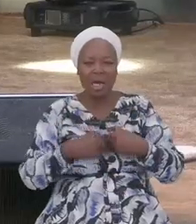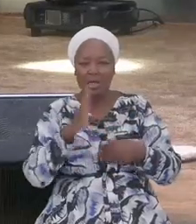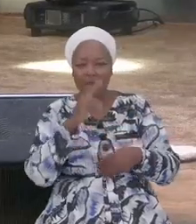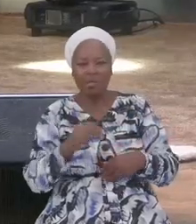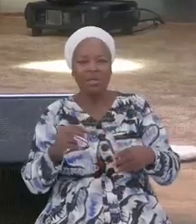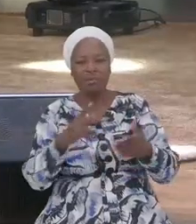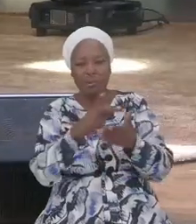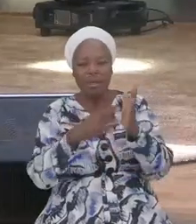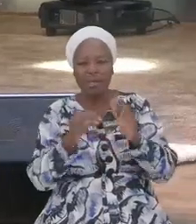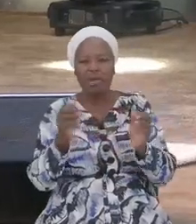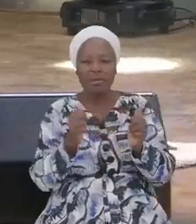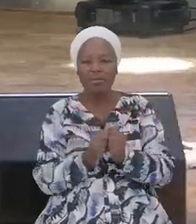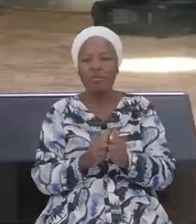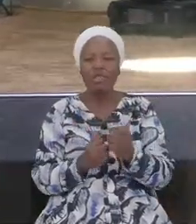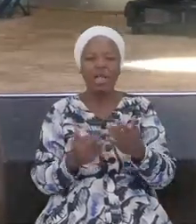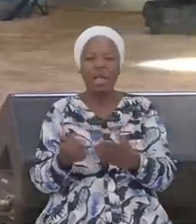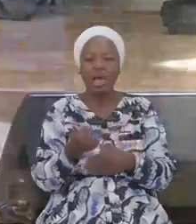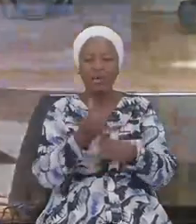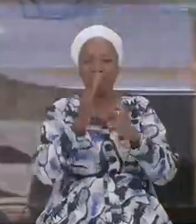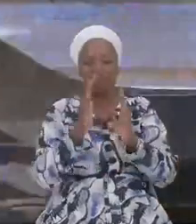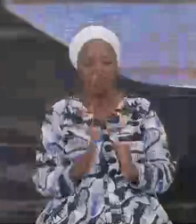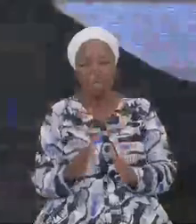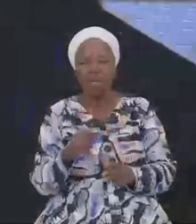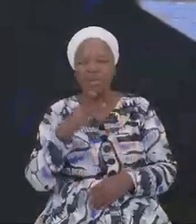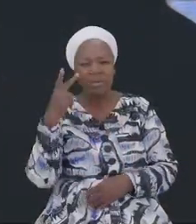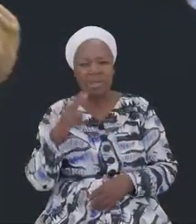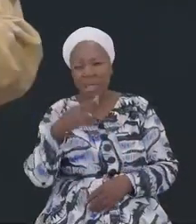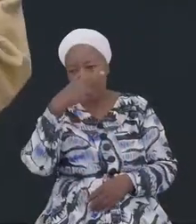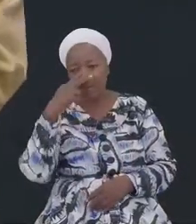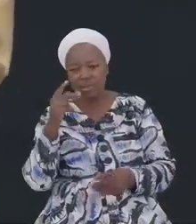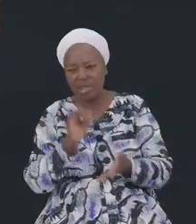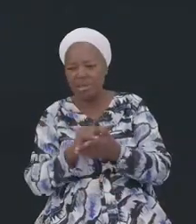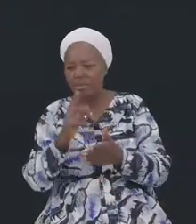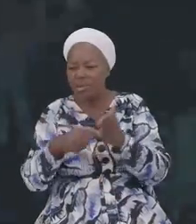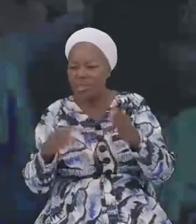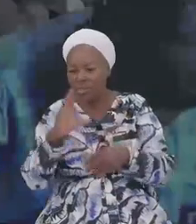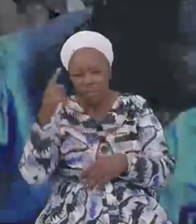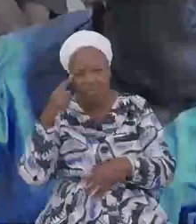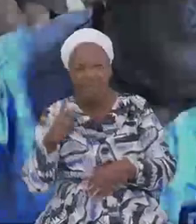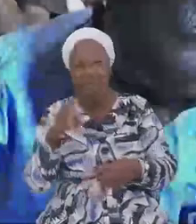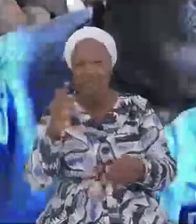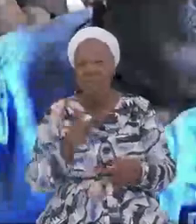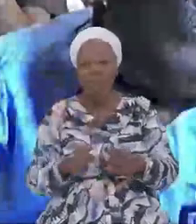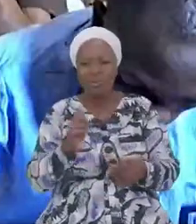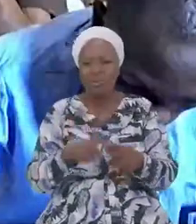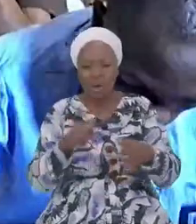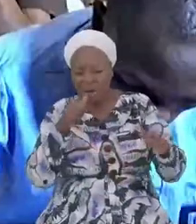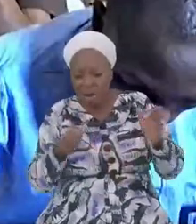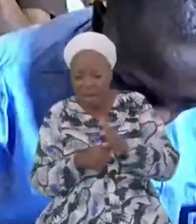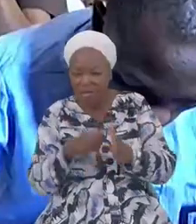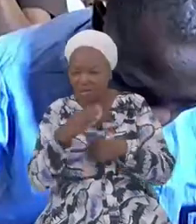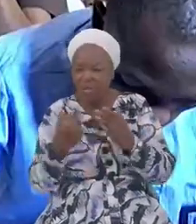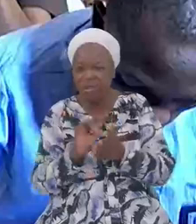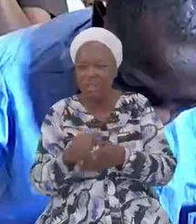adultères. Vous voyez les voleurs qui cherchent où se cacher leurs objets